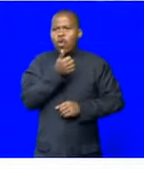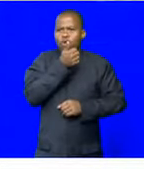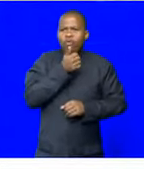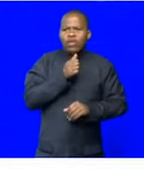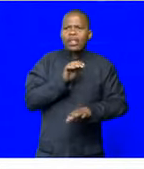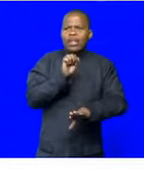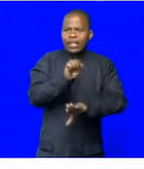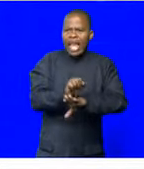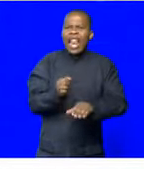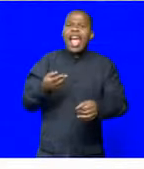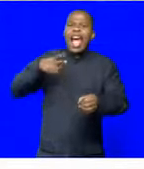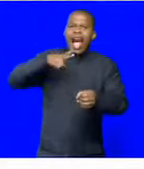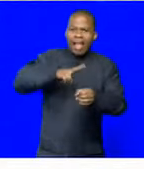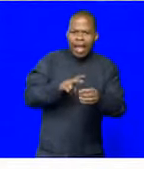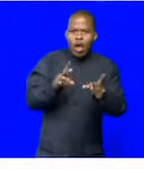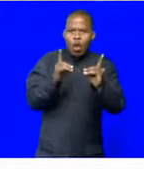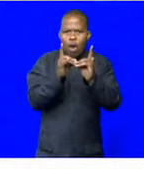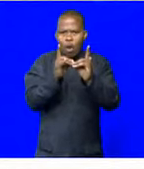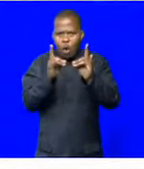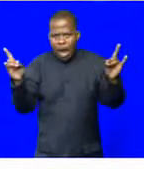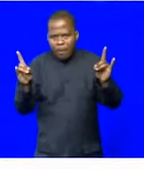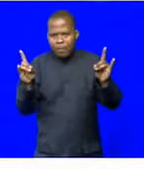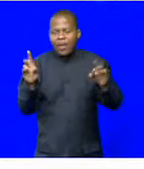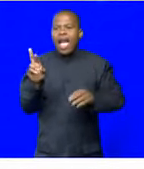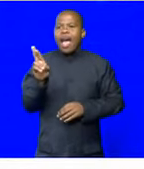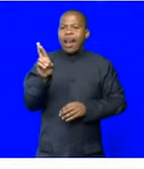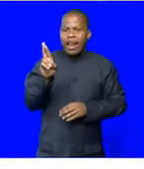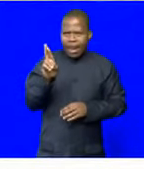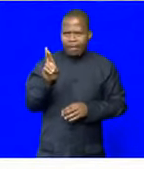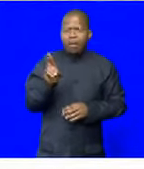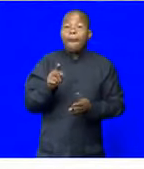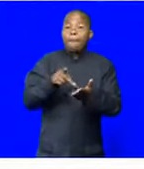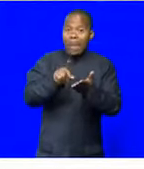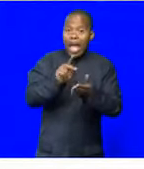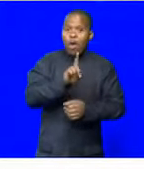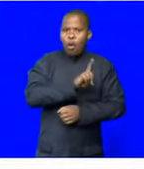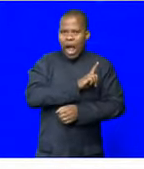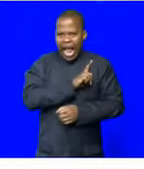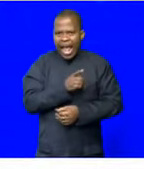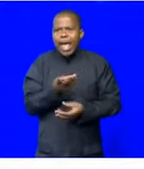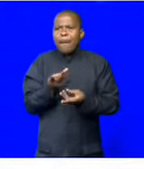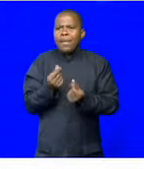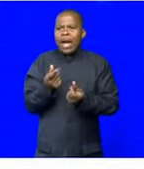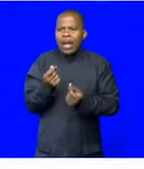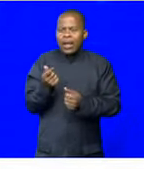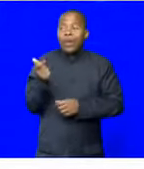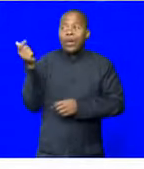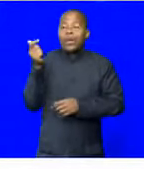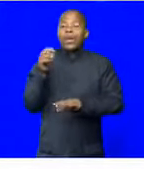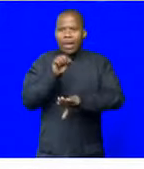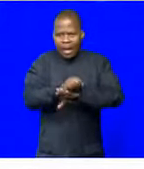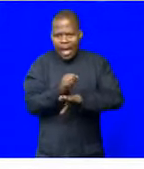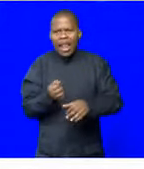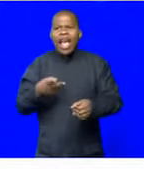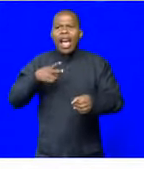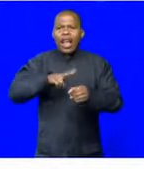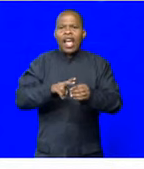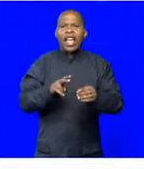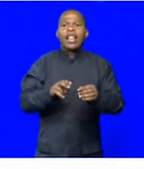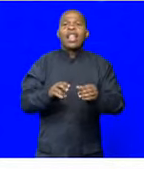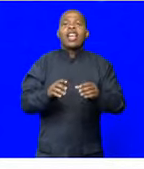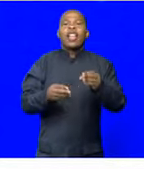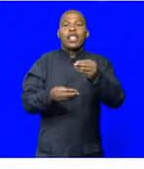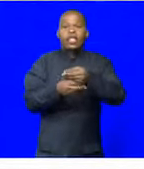Barentise kungenisa imali yokuthi bathole inzuzo labo bagcugcuteli ngoba nyalo libukwe bagcugcuteli sakhiwo